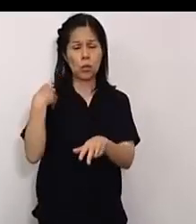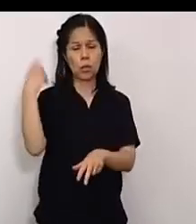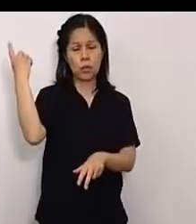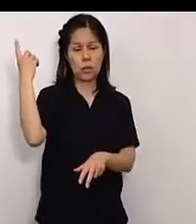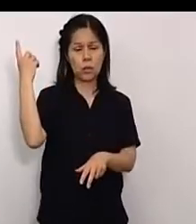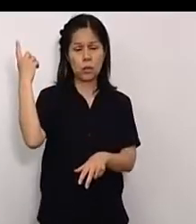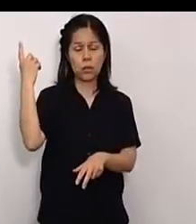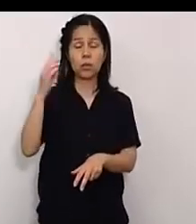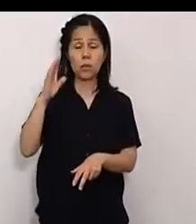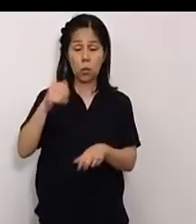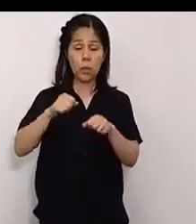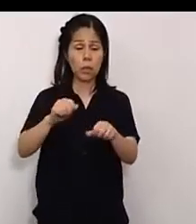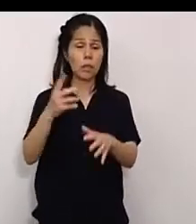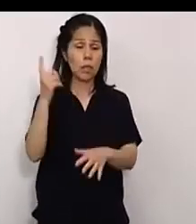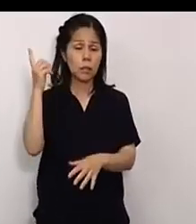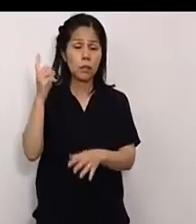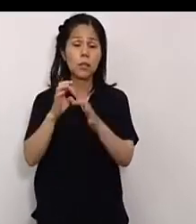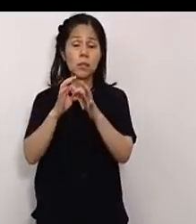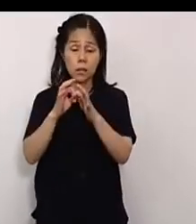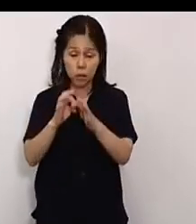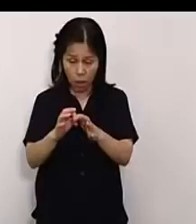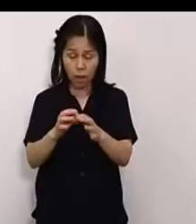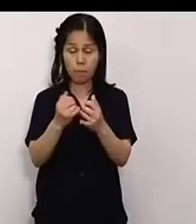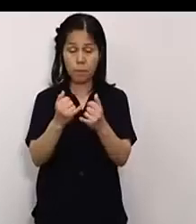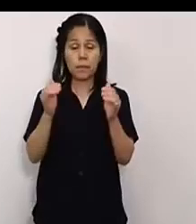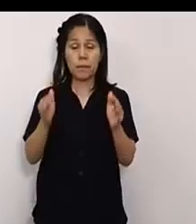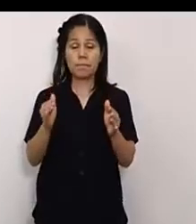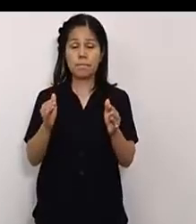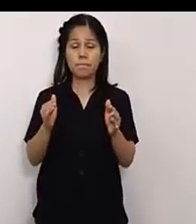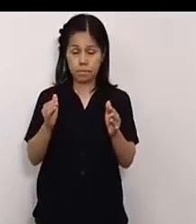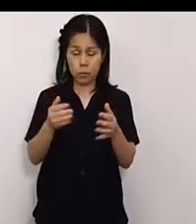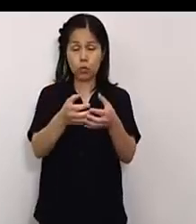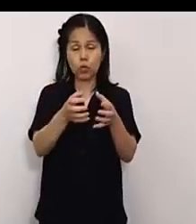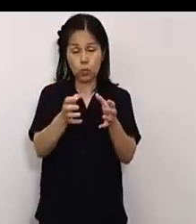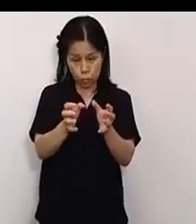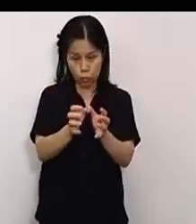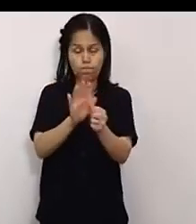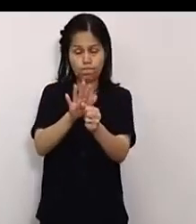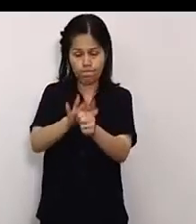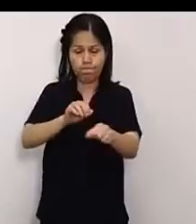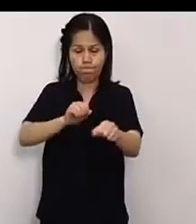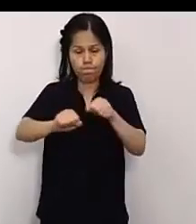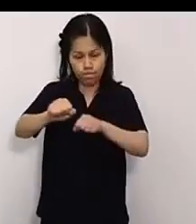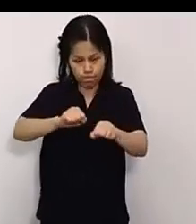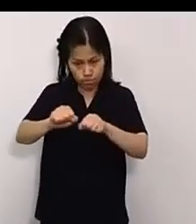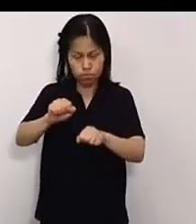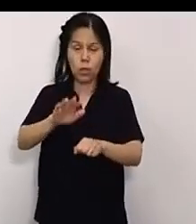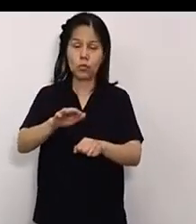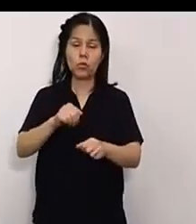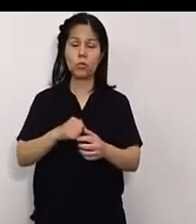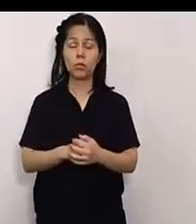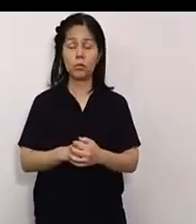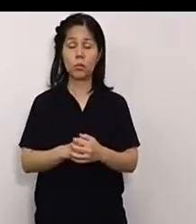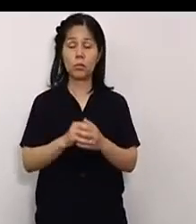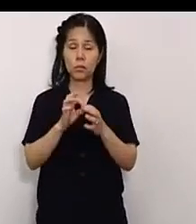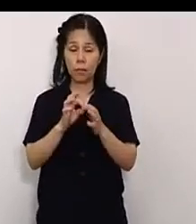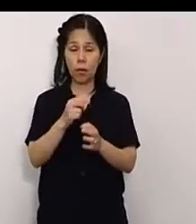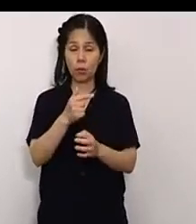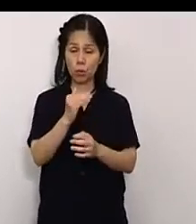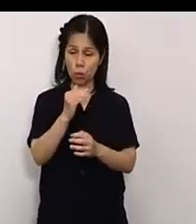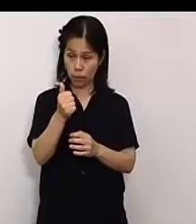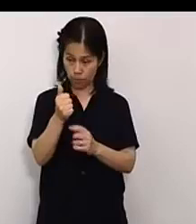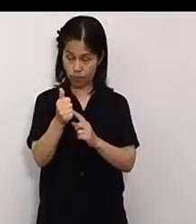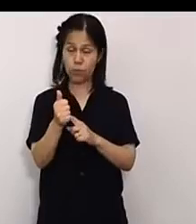それをやってないから、そういう民間のグループが支援活動をやってるので、だから六郷さんと